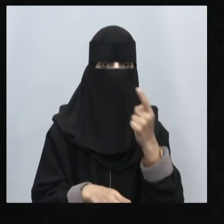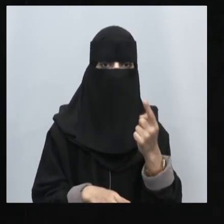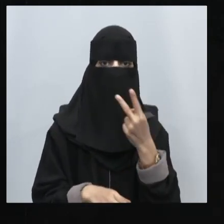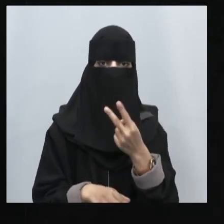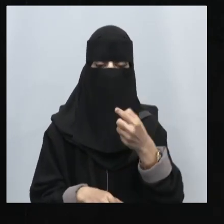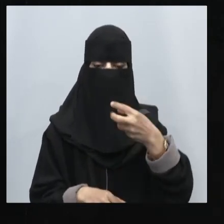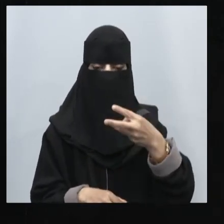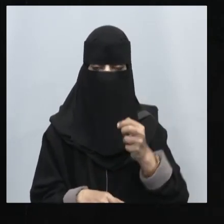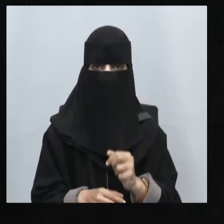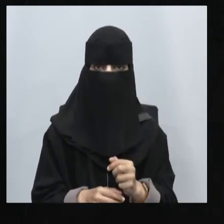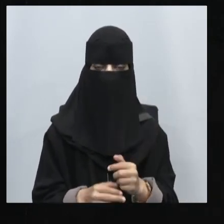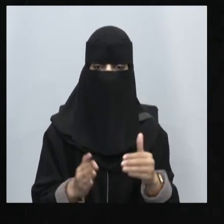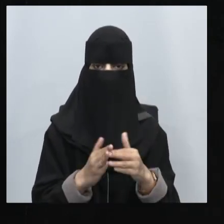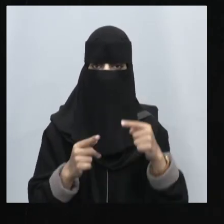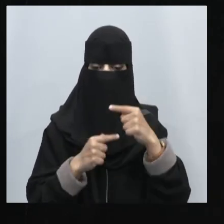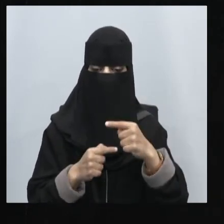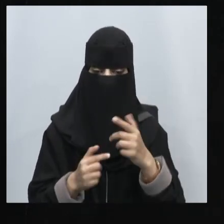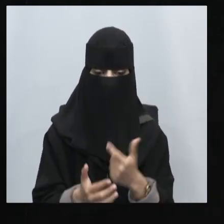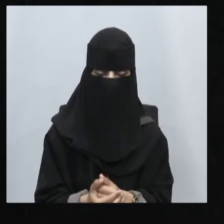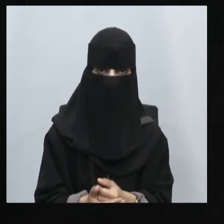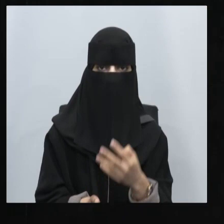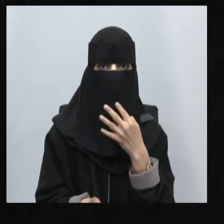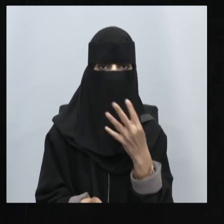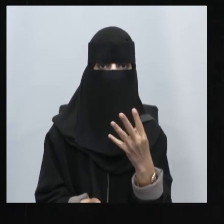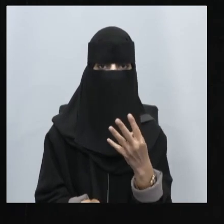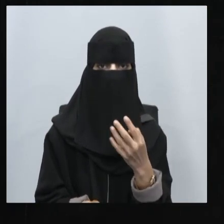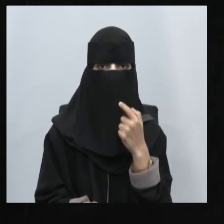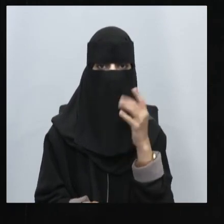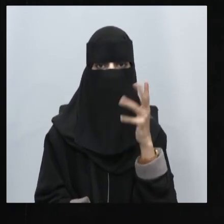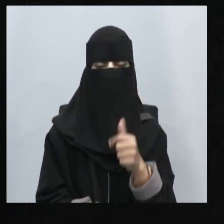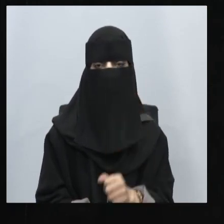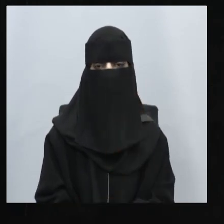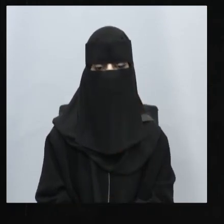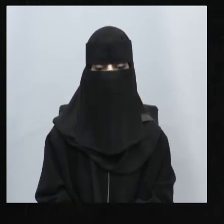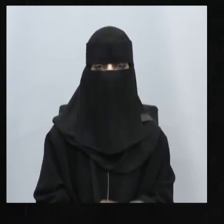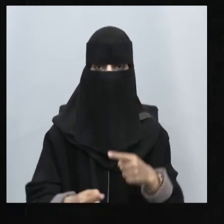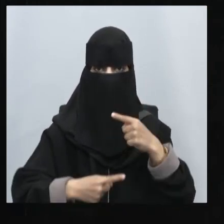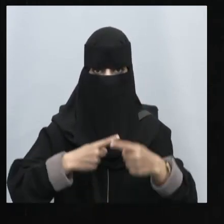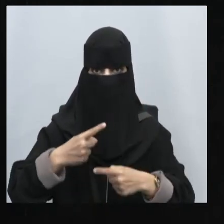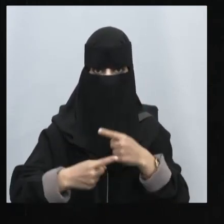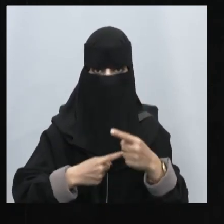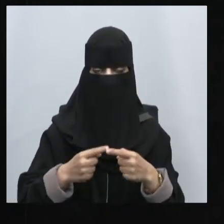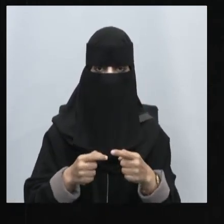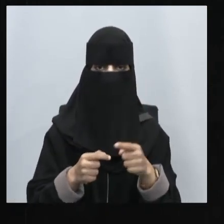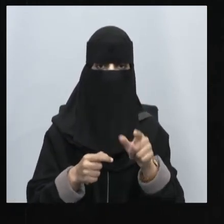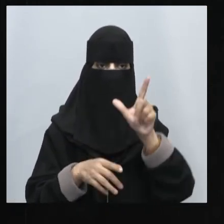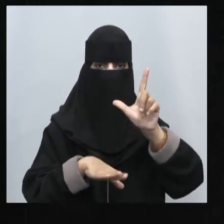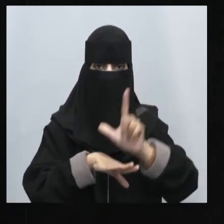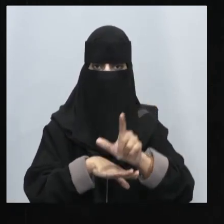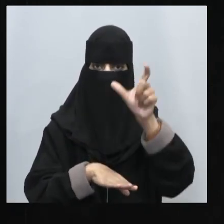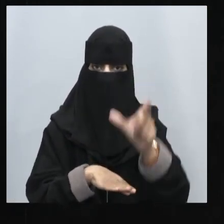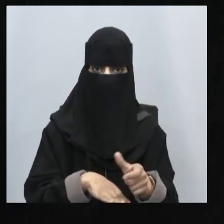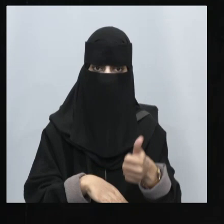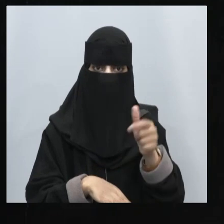132 ويصبح الناتج لدينا اربع سنوات فاستمرت فتره حكم الخليفه العباسي